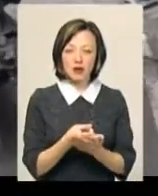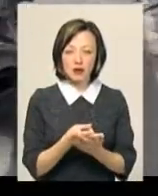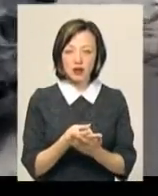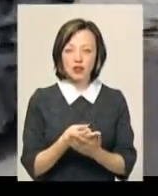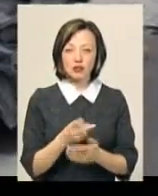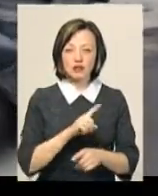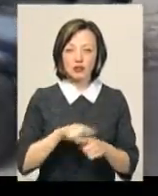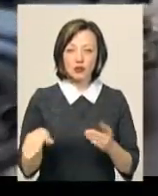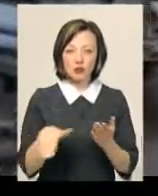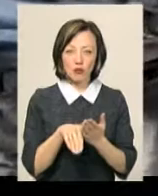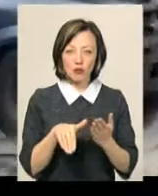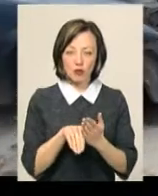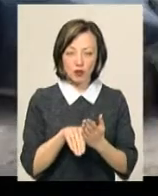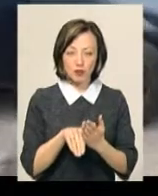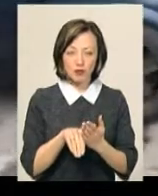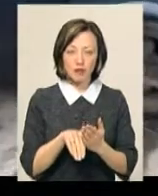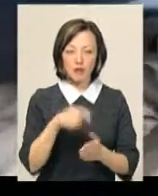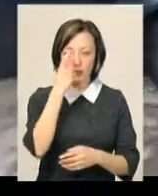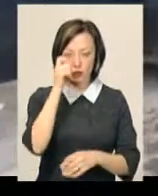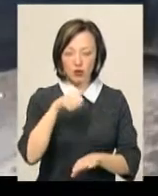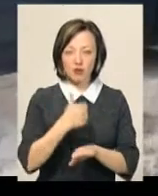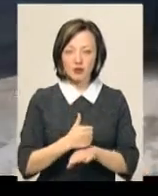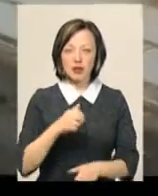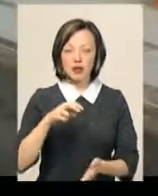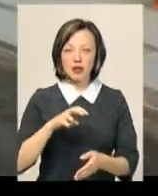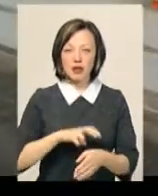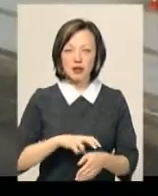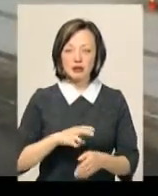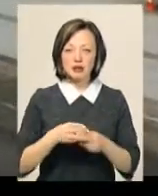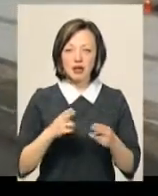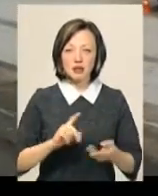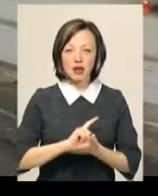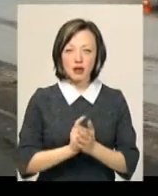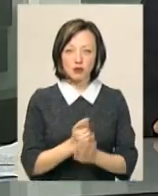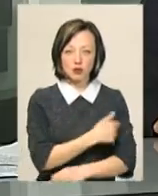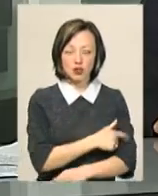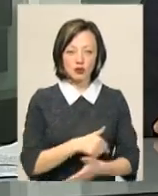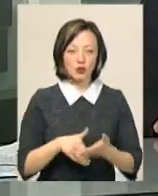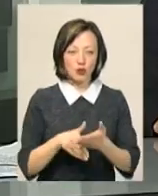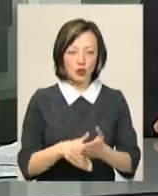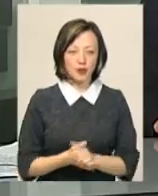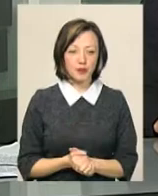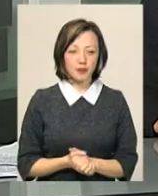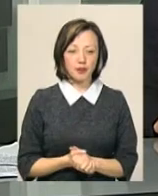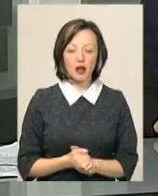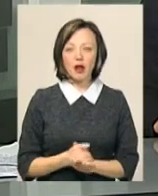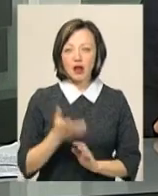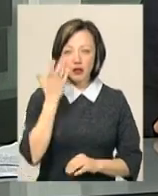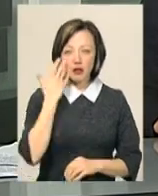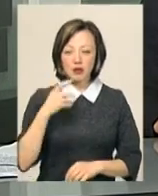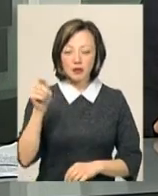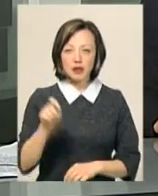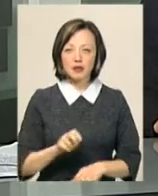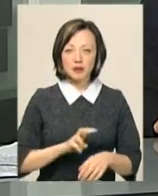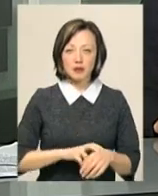проведення реанімаційних заходів, повідомила головний лікар Хмельницької станції екстреної медичної допомоги Лариса Чубенко. На момент приїзду